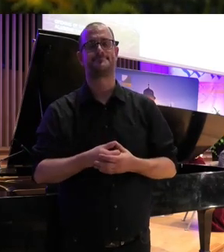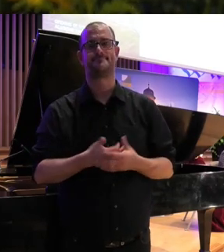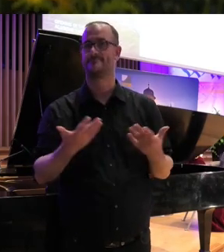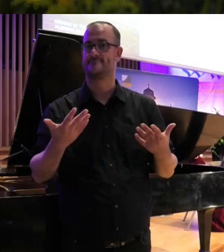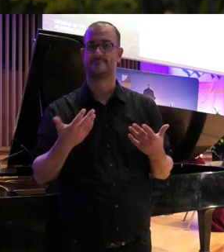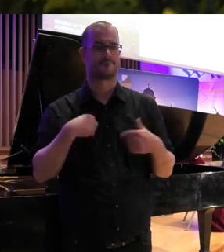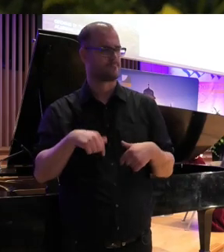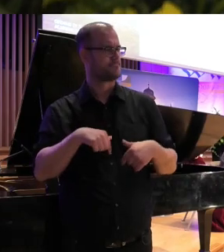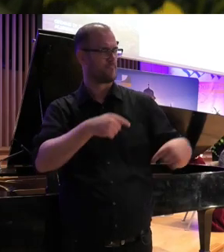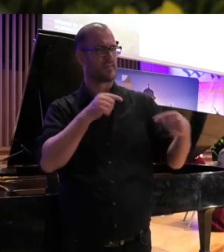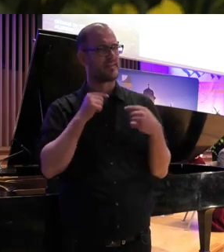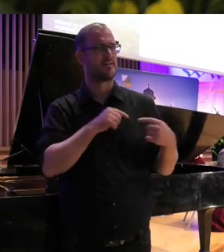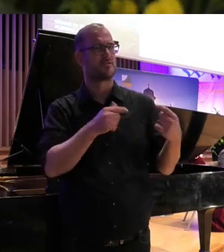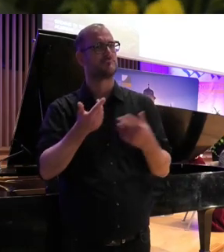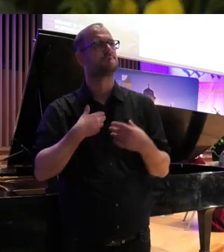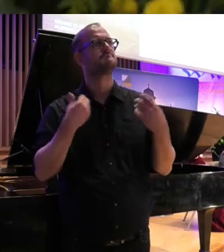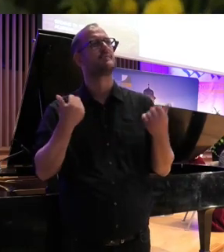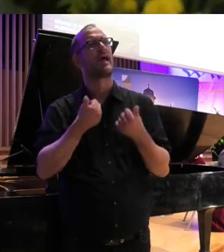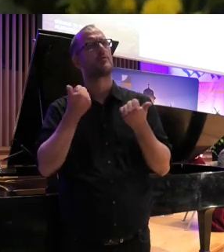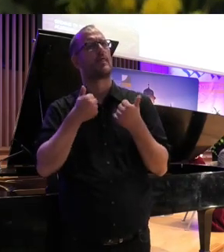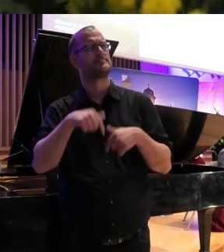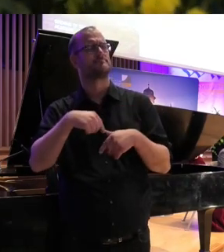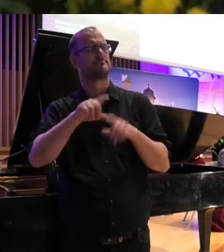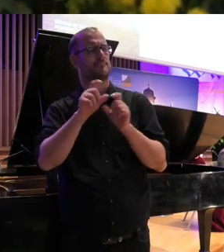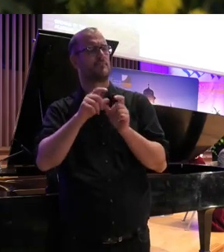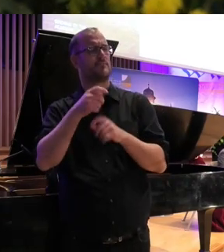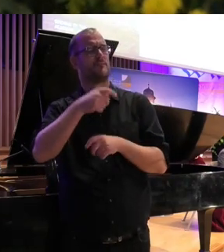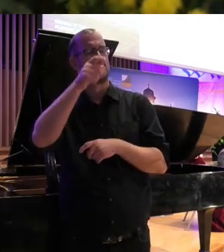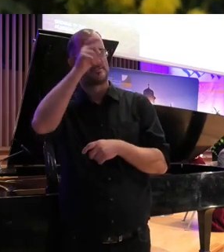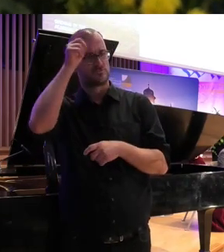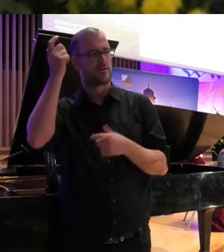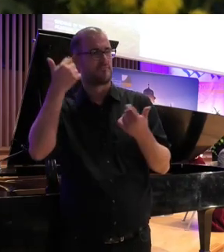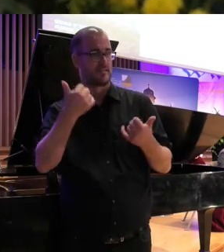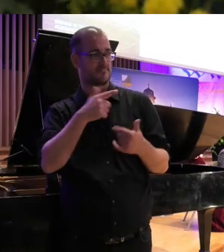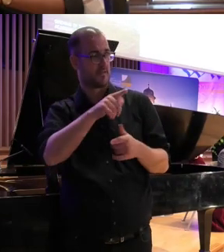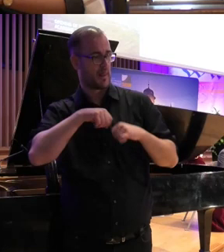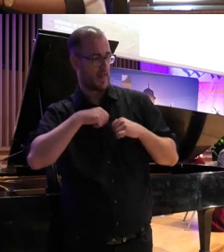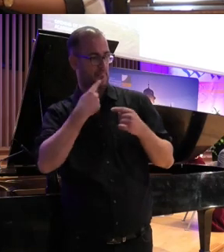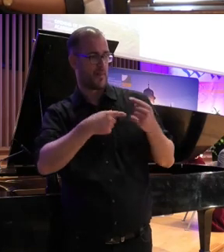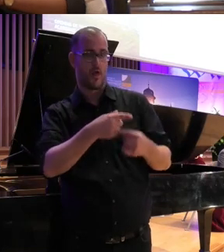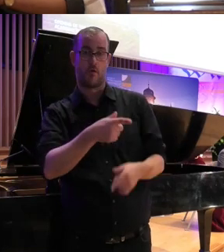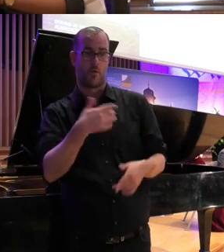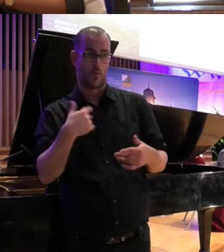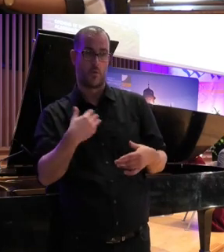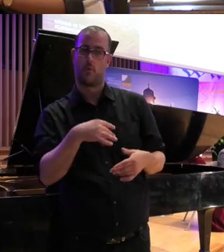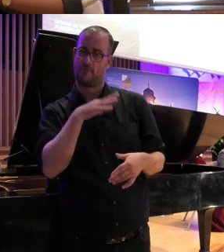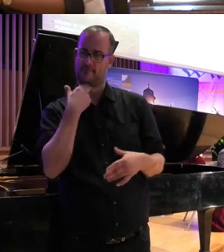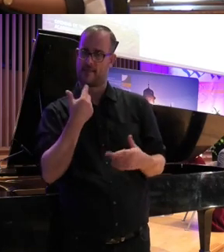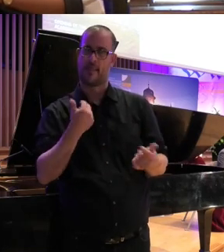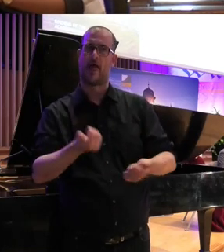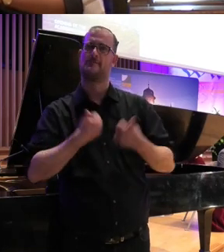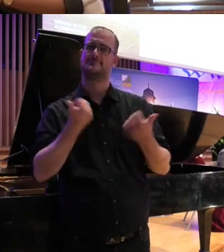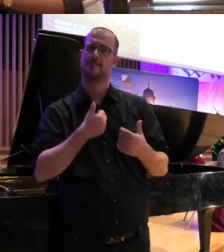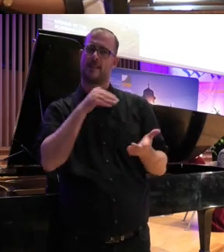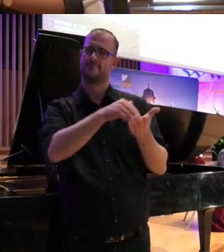in unserer Diskussion geht es um Exzellenz in der Wissenschaft und schaut man sich Ihren Lebenslauf an, würde ich sagen, findet man ganz schön viel Exzellenz. Wir